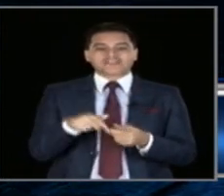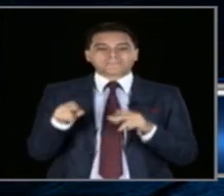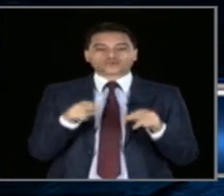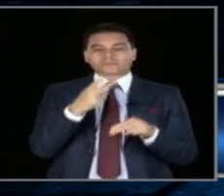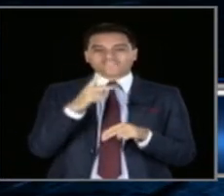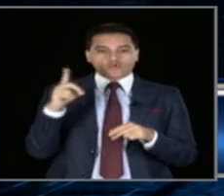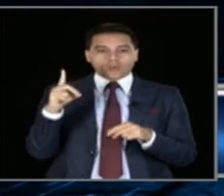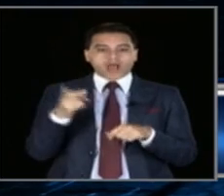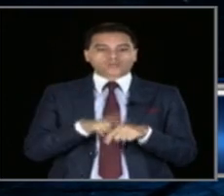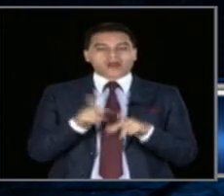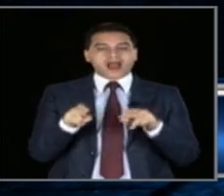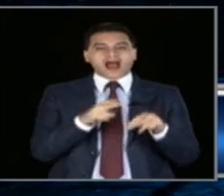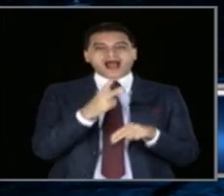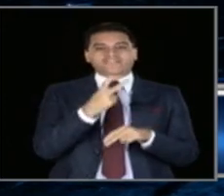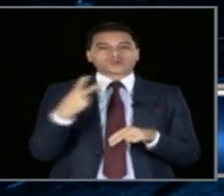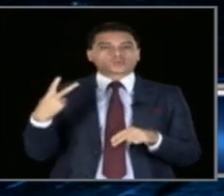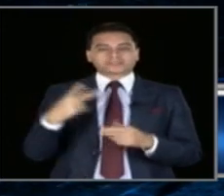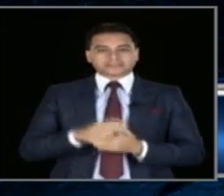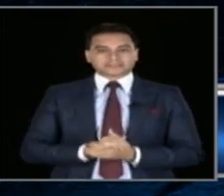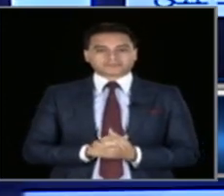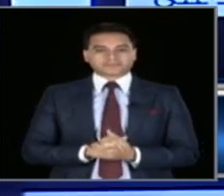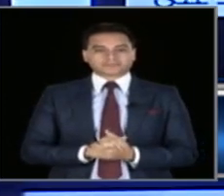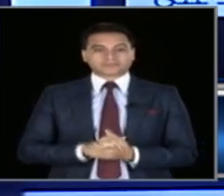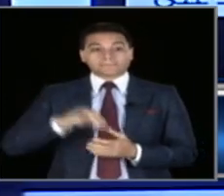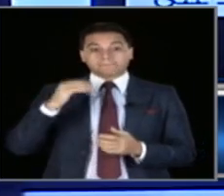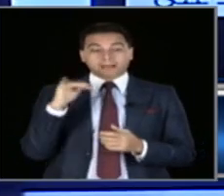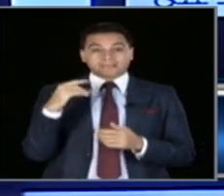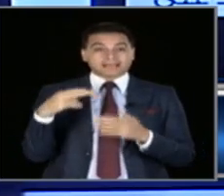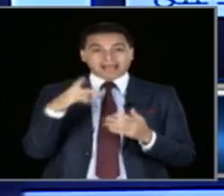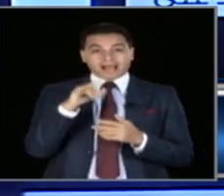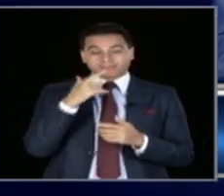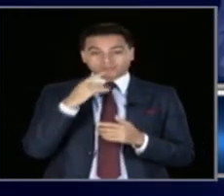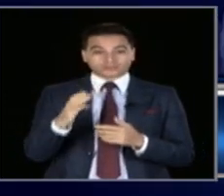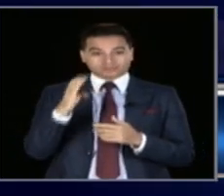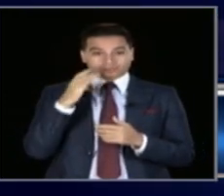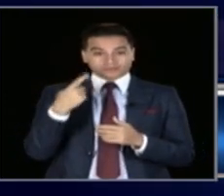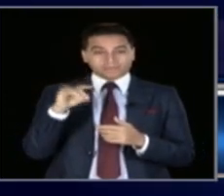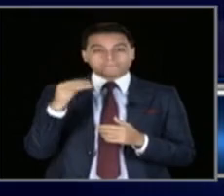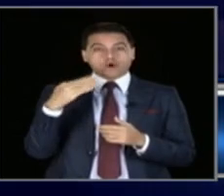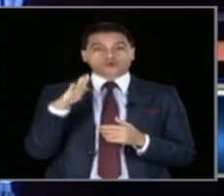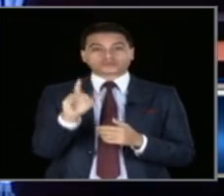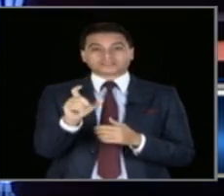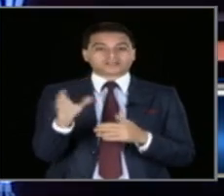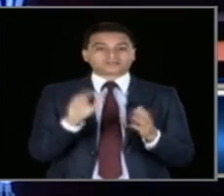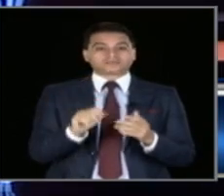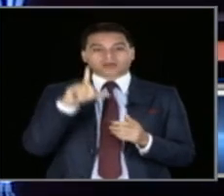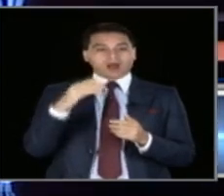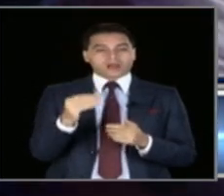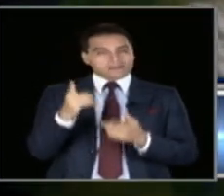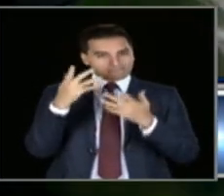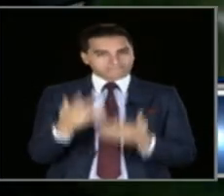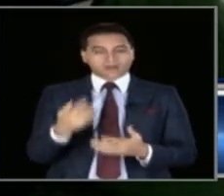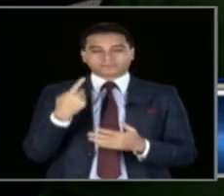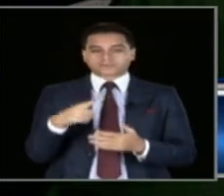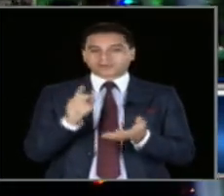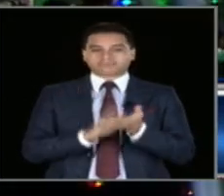موسم 2001-2002؟ محمد علي، محسن صالح. الله عليك، إجابة صحيحة،